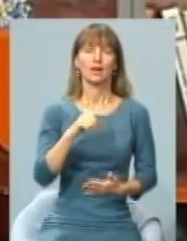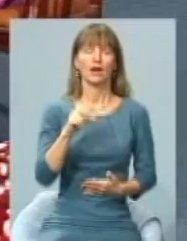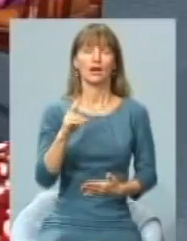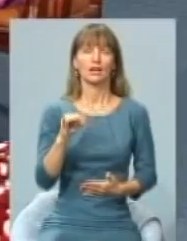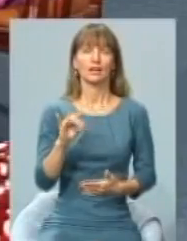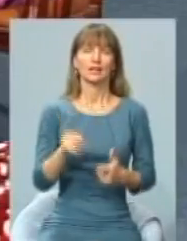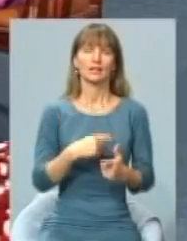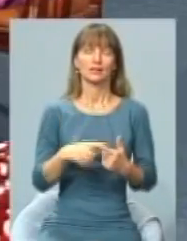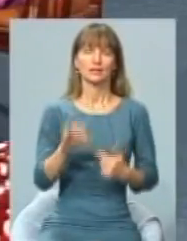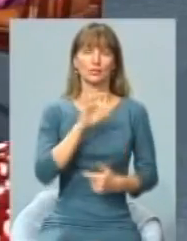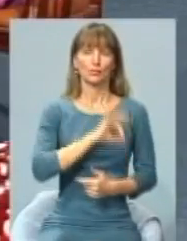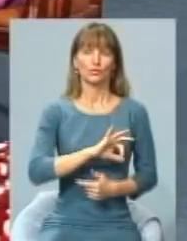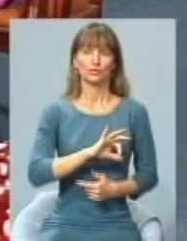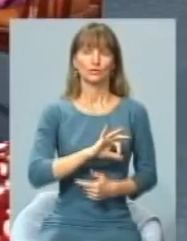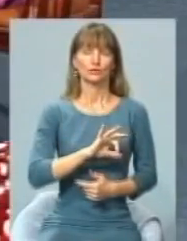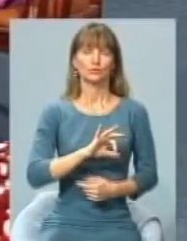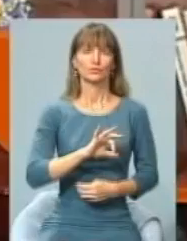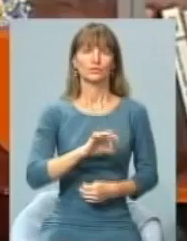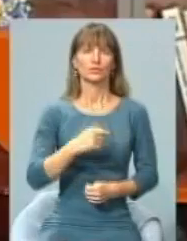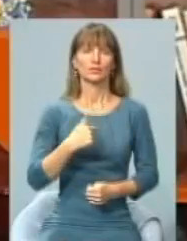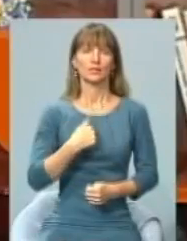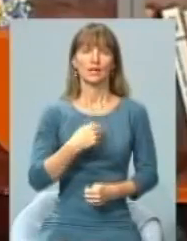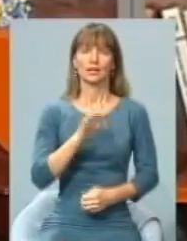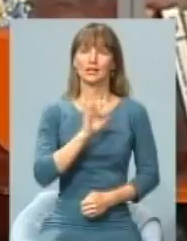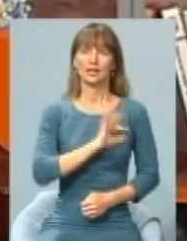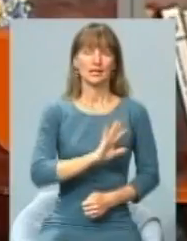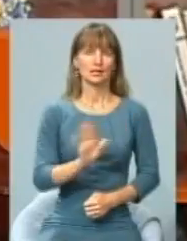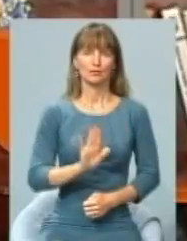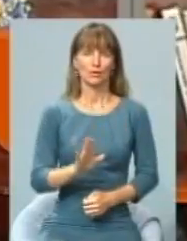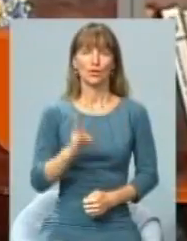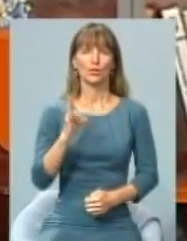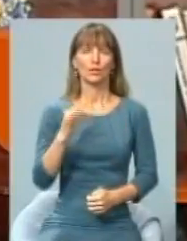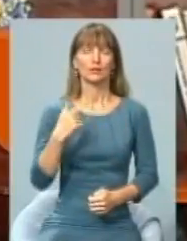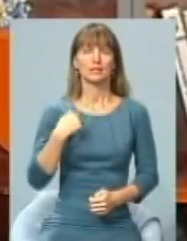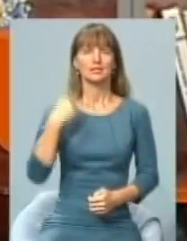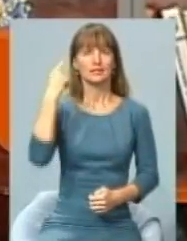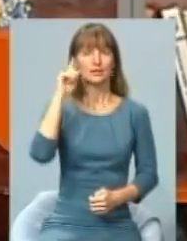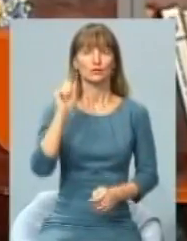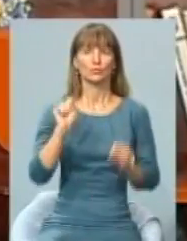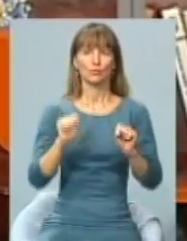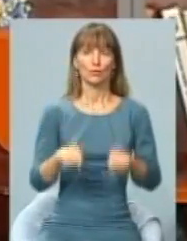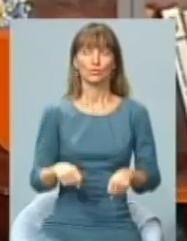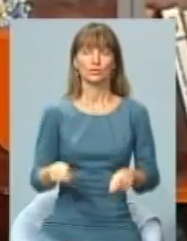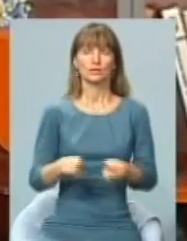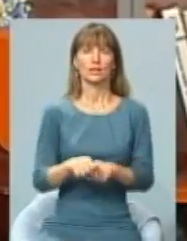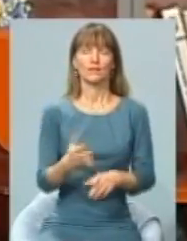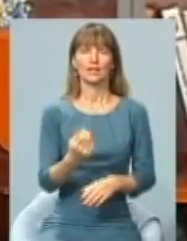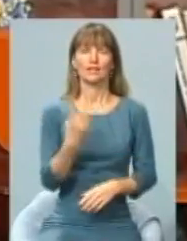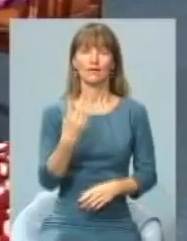користуєшся? Я не использую, но я знаю, можно вот так вот взять два